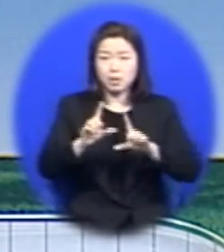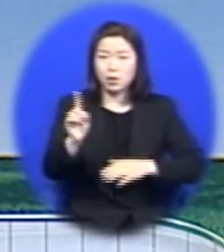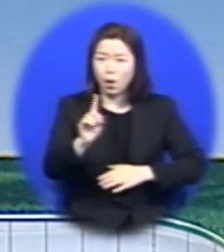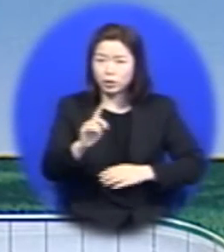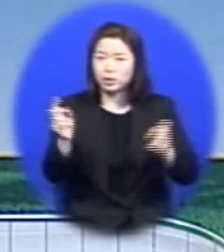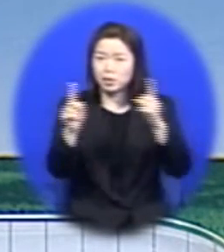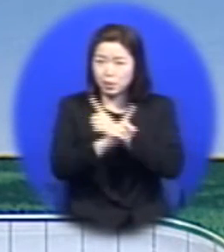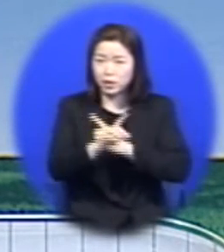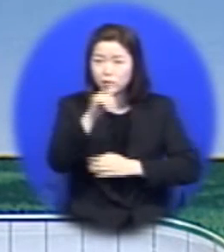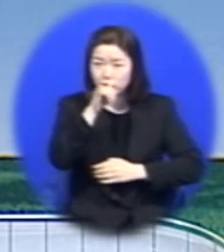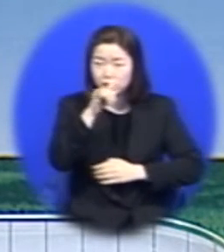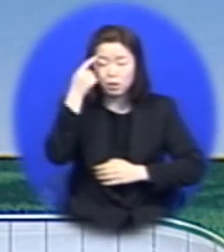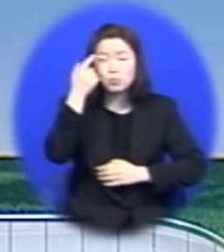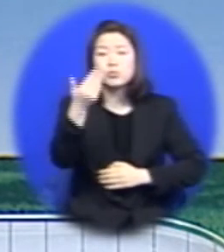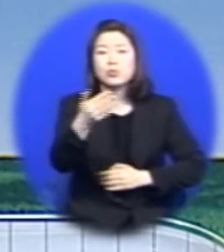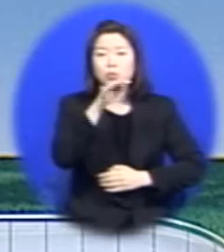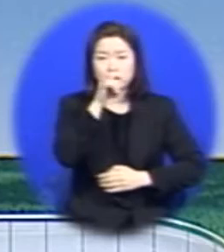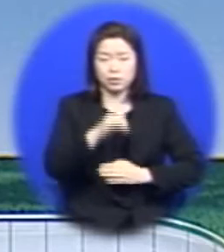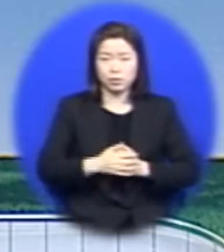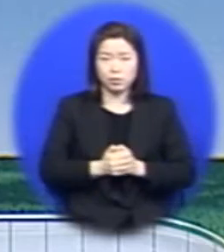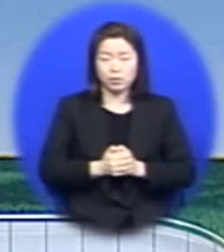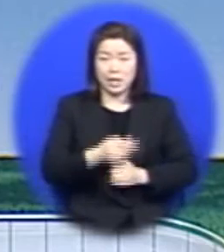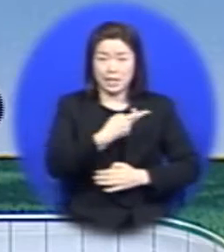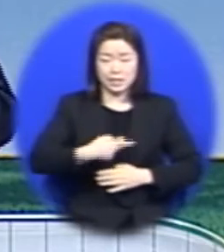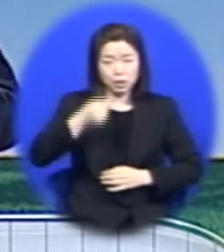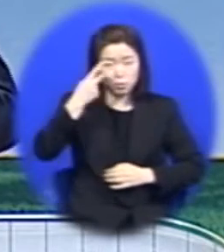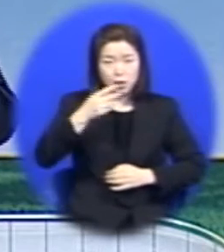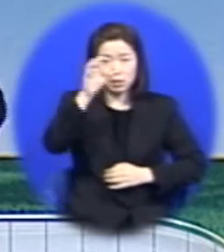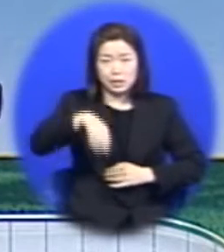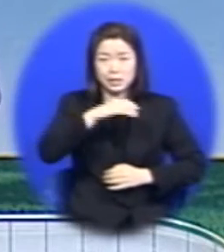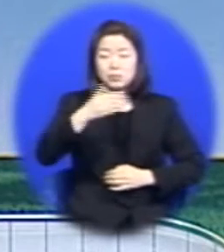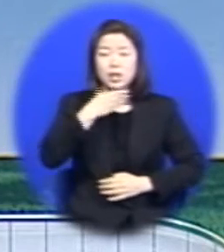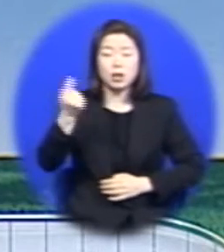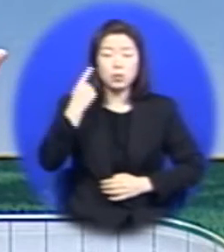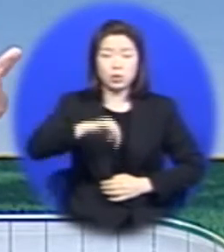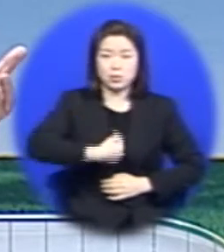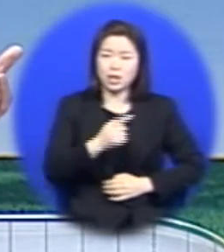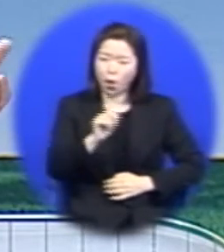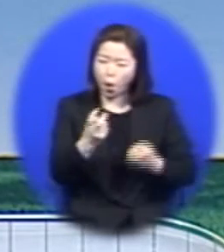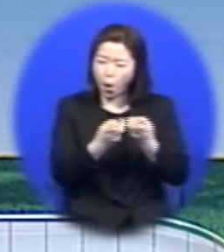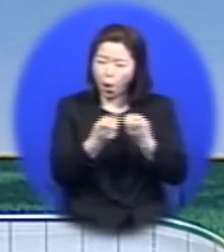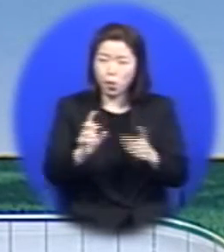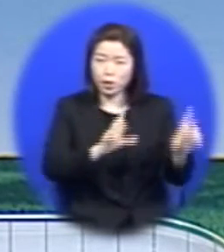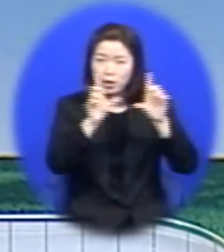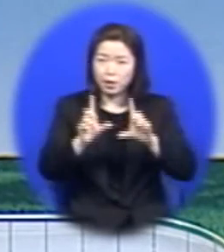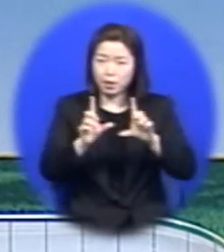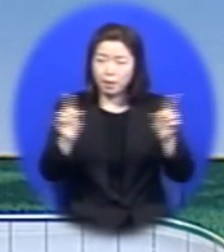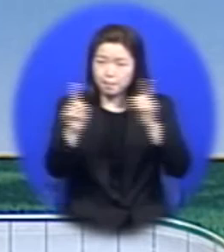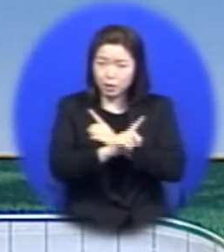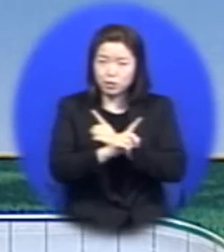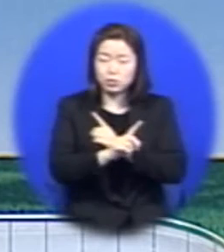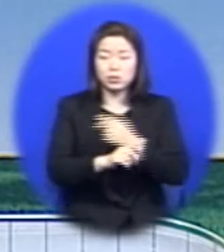변화되었느냐고 말씀하고 있는 겁니다. 사도 바울은 십자가의 복음이 자기를 어떻게 바꿨는지를